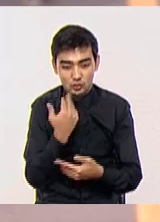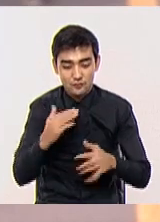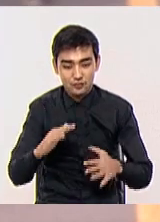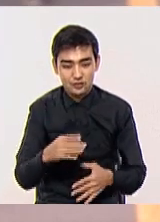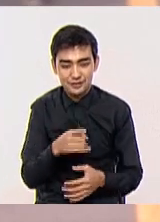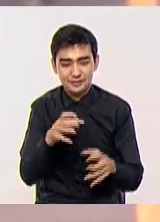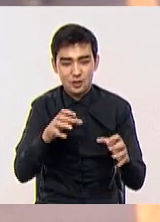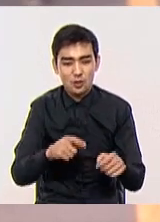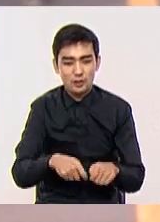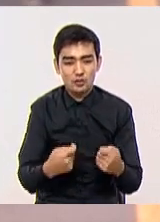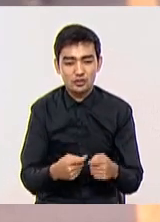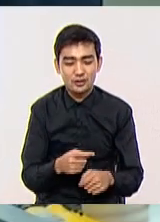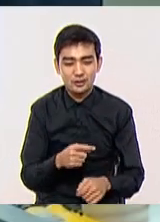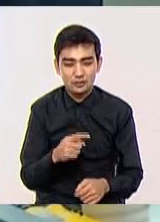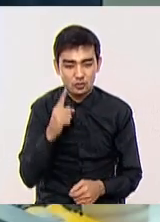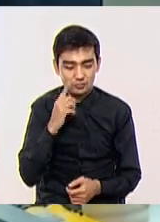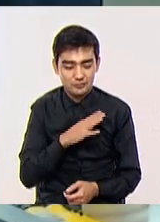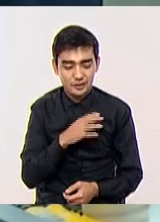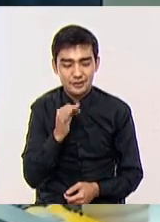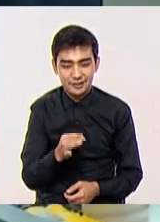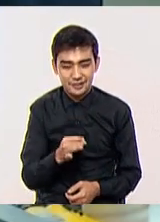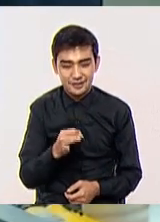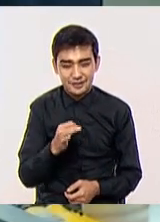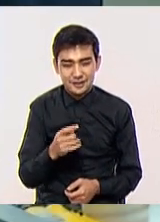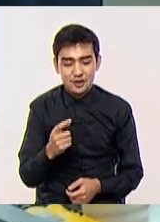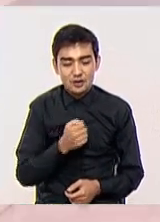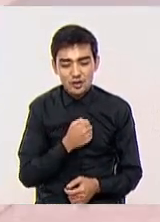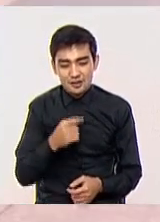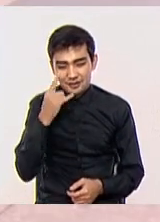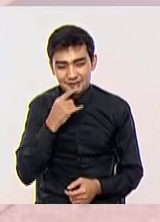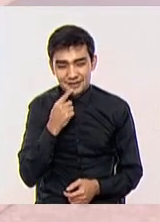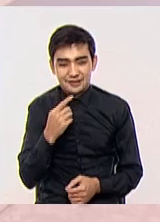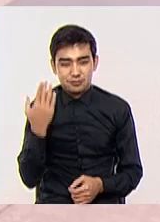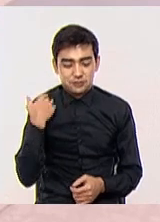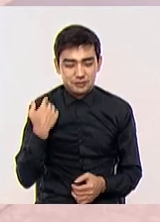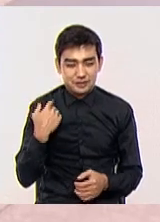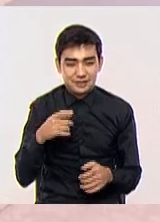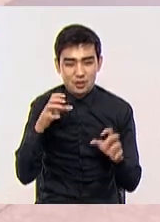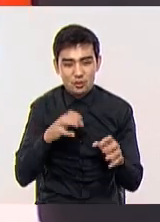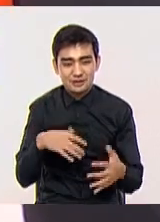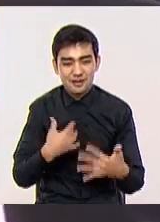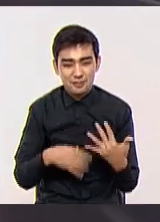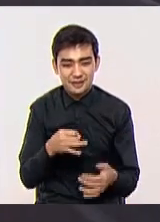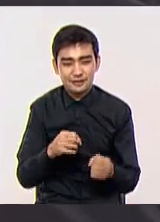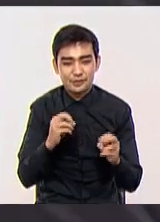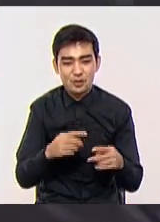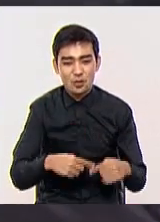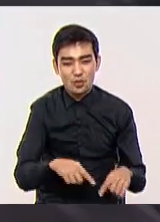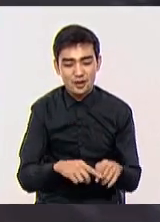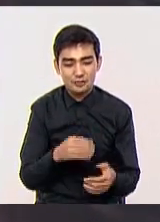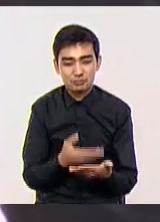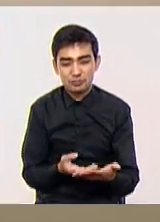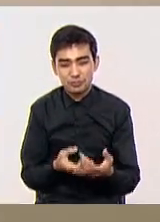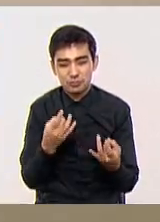енді заң бұзушылық болып есептеледі. Тіл жанашыры Асыл Дәркембайұлы бұрынғы заңның әлсіз екенін айтып, құзырлы органдар тек